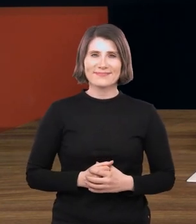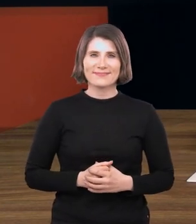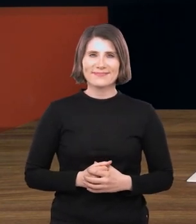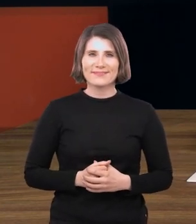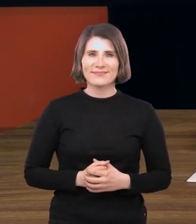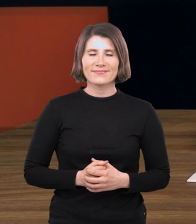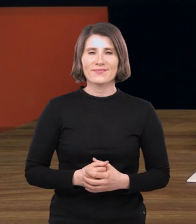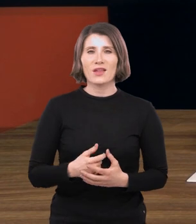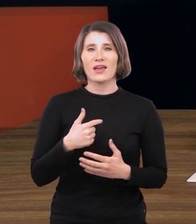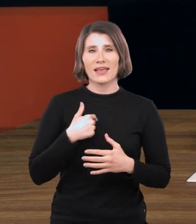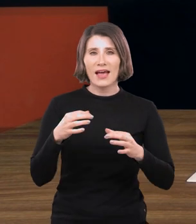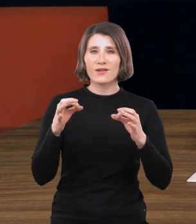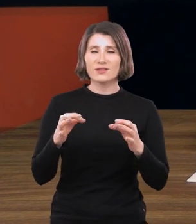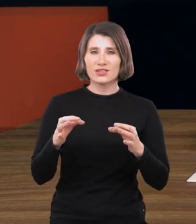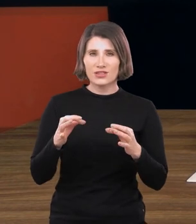Ja